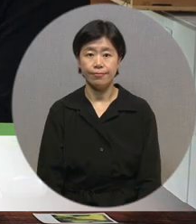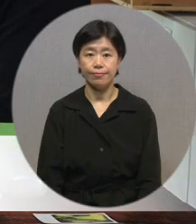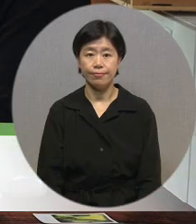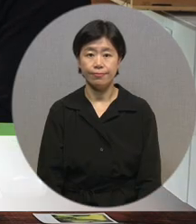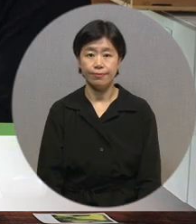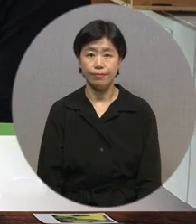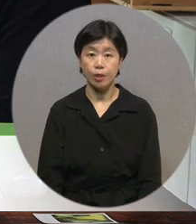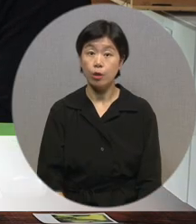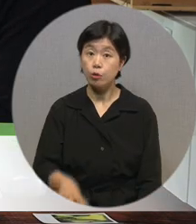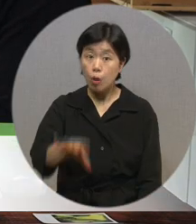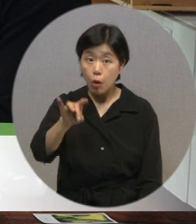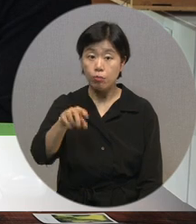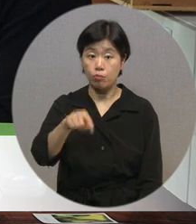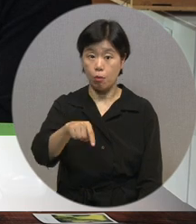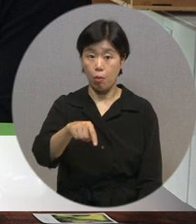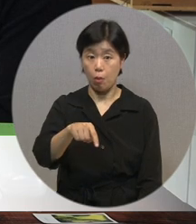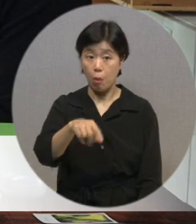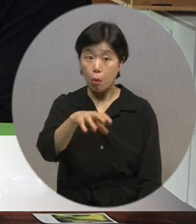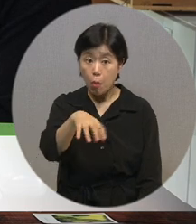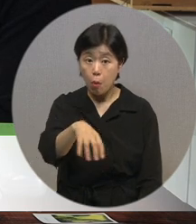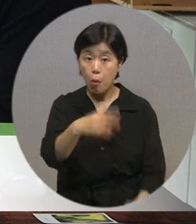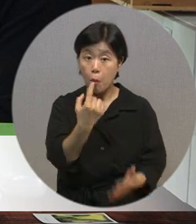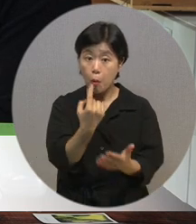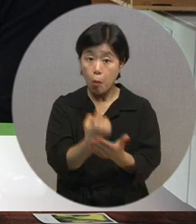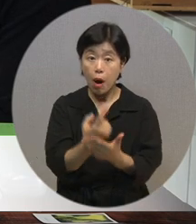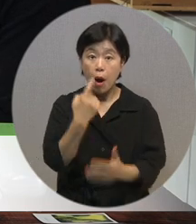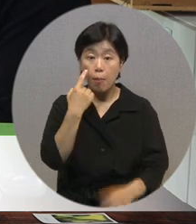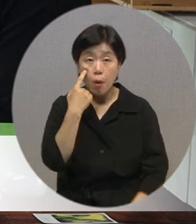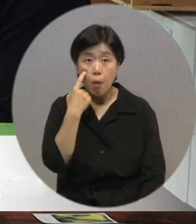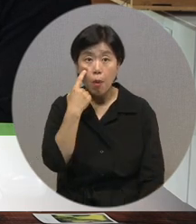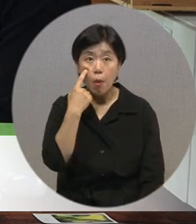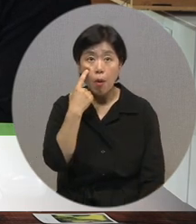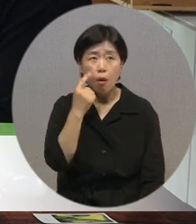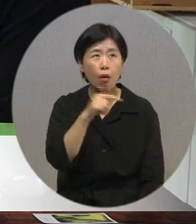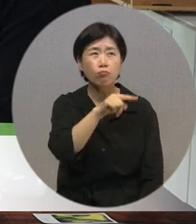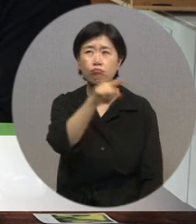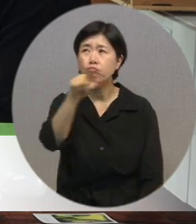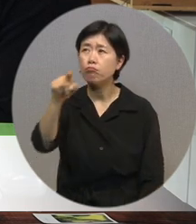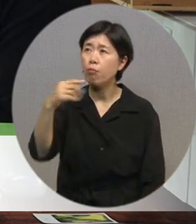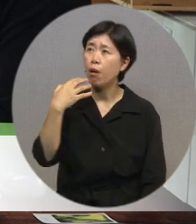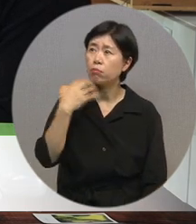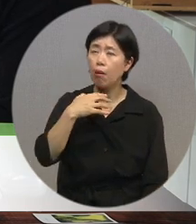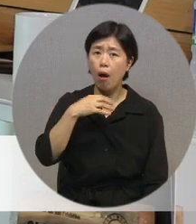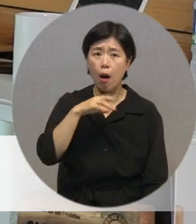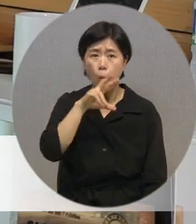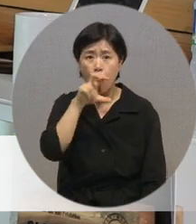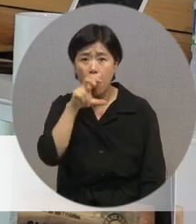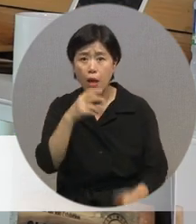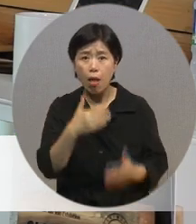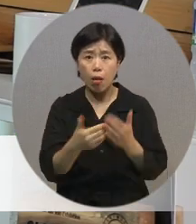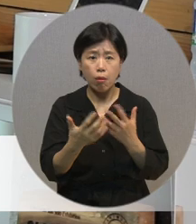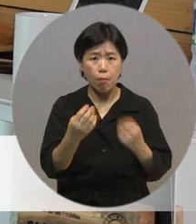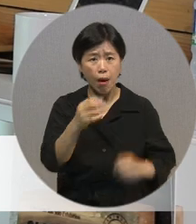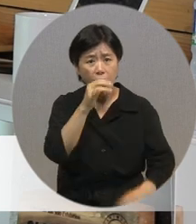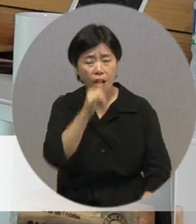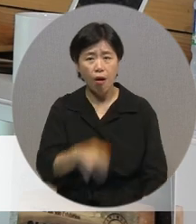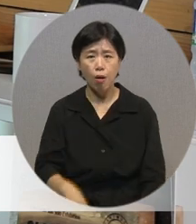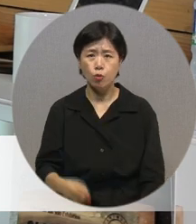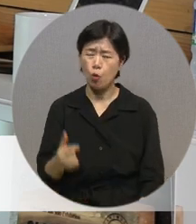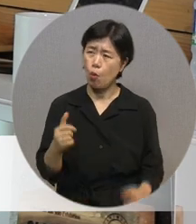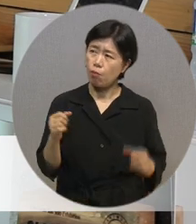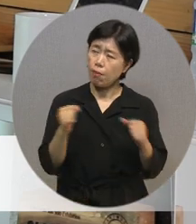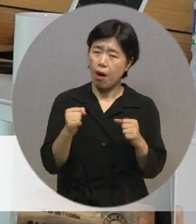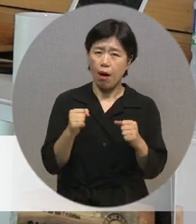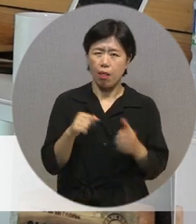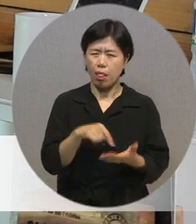처음 이 화실에 들어와 보니까 회색빛으로 많이 감돌아서요. 차갑고